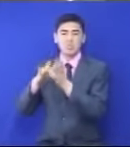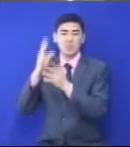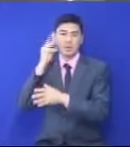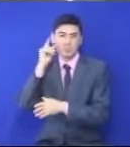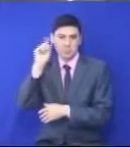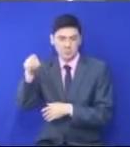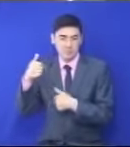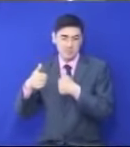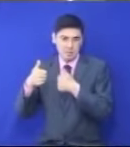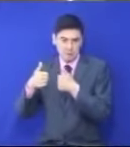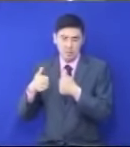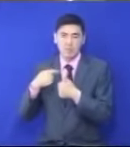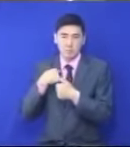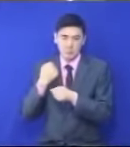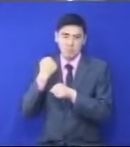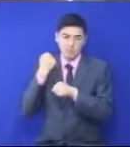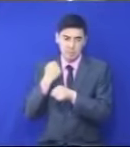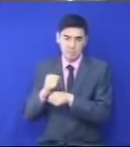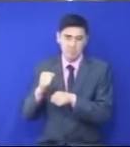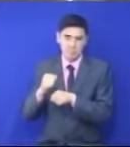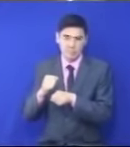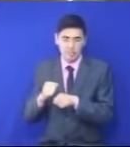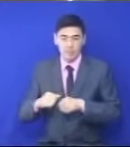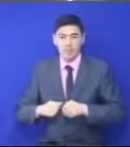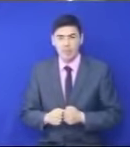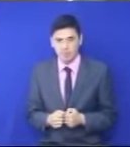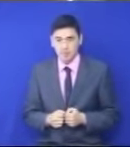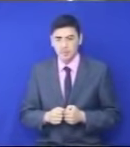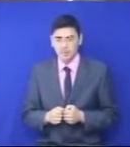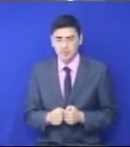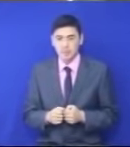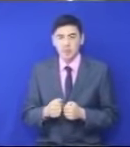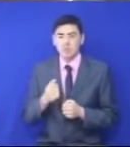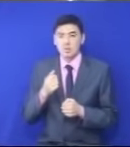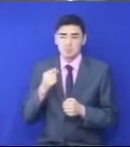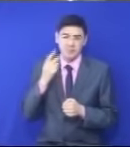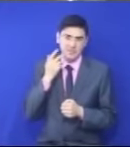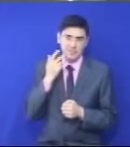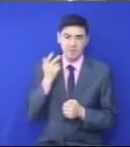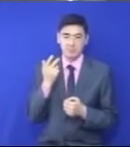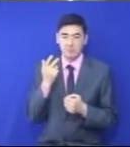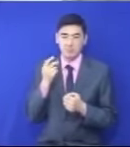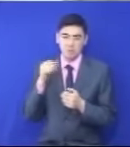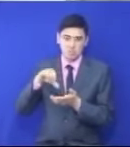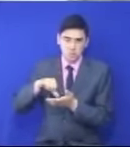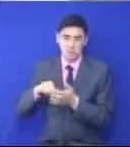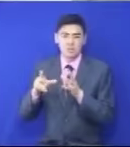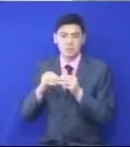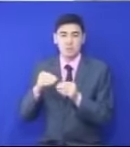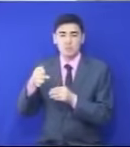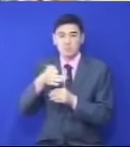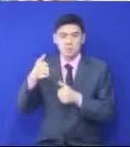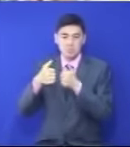Я стал обладателем специального приза на республиканском конкурсе айтыскеров «Жил Алыбы Жамбыл». Постоянно участвую и становлюсь победителем на